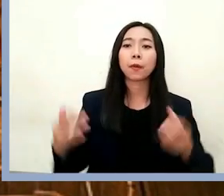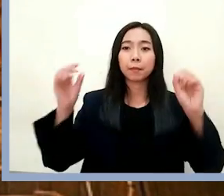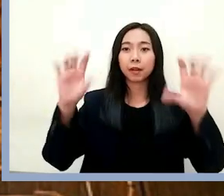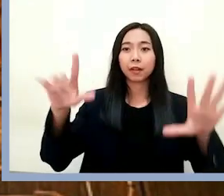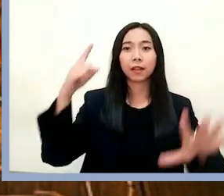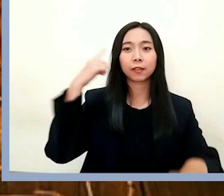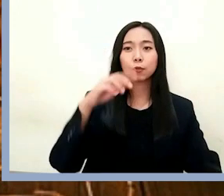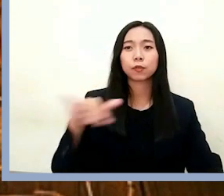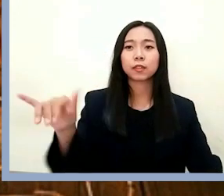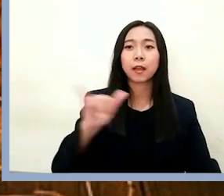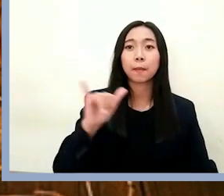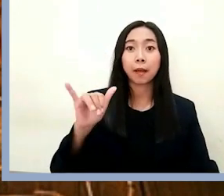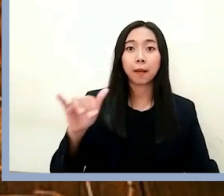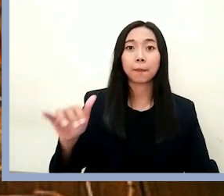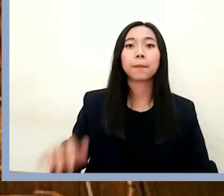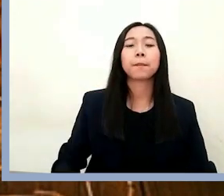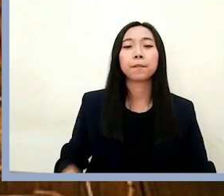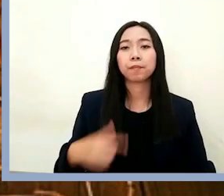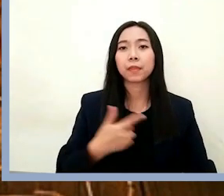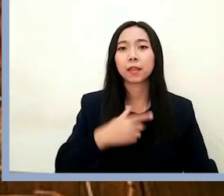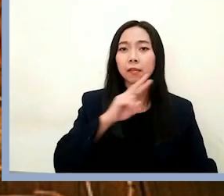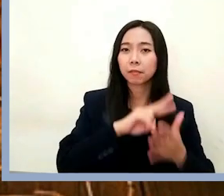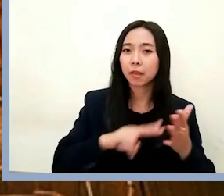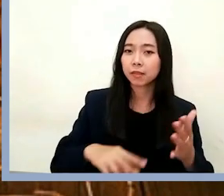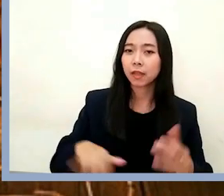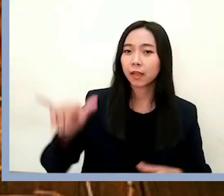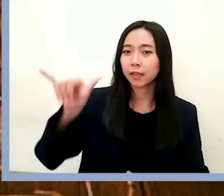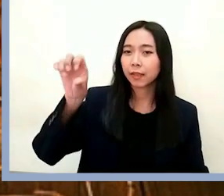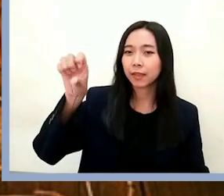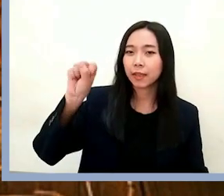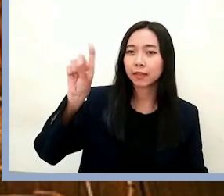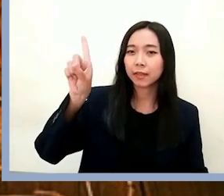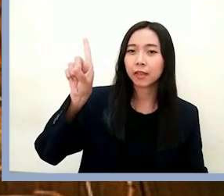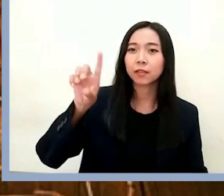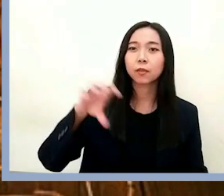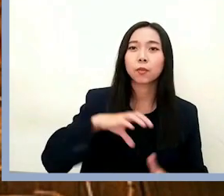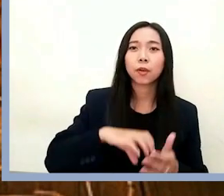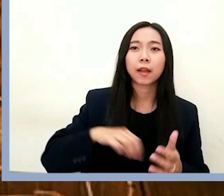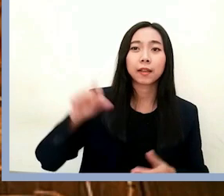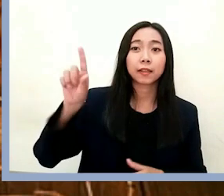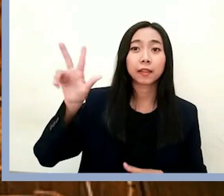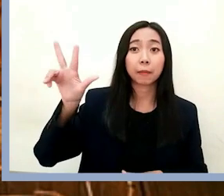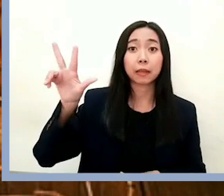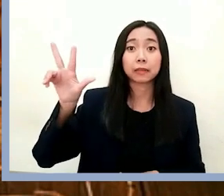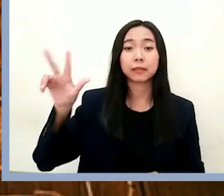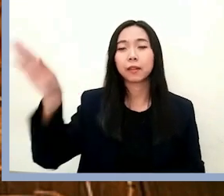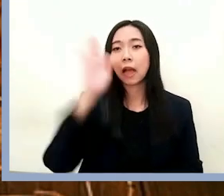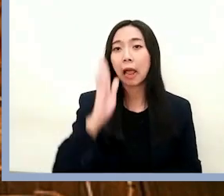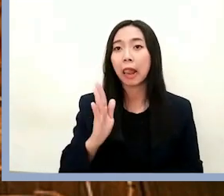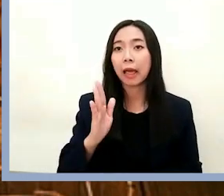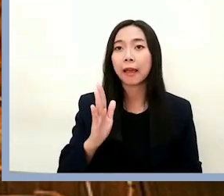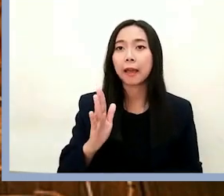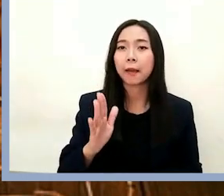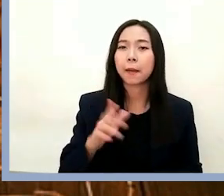sesamanya kalau kita membaca Yesaya satu e13 itu kita merasakan Ya Allah ternyata memberikan